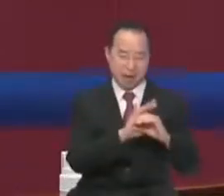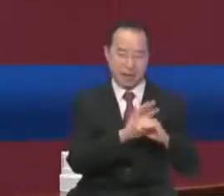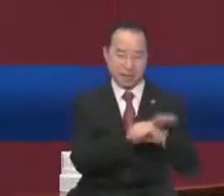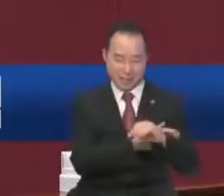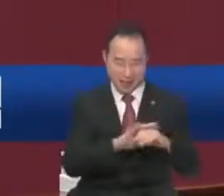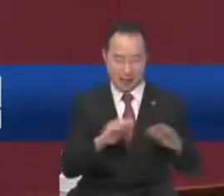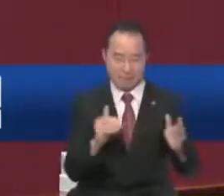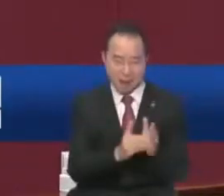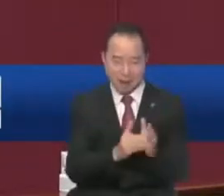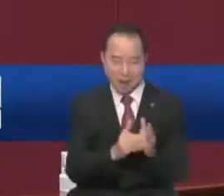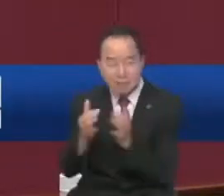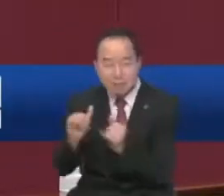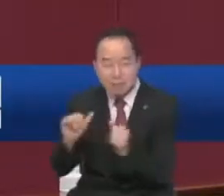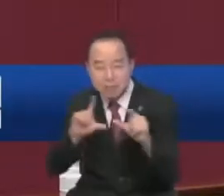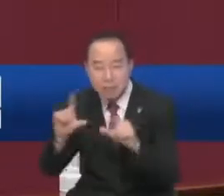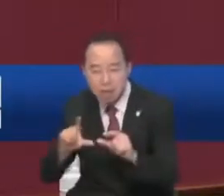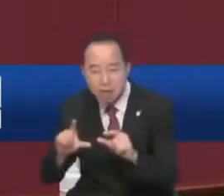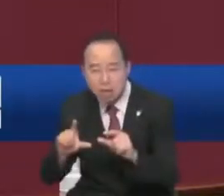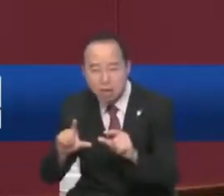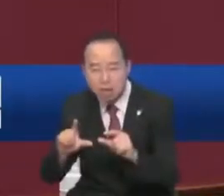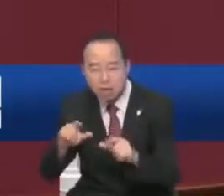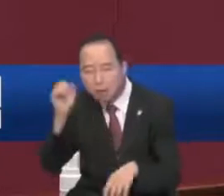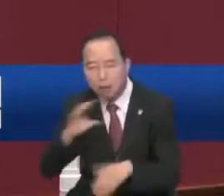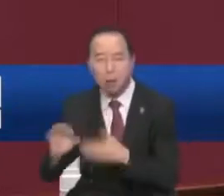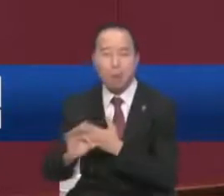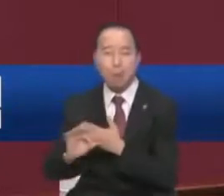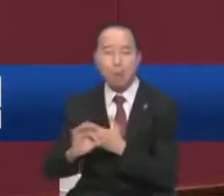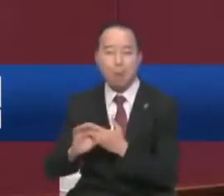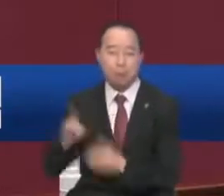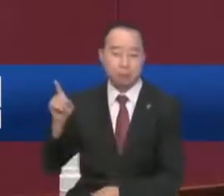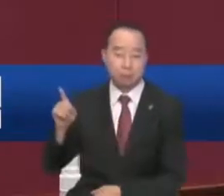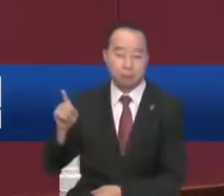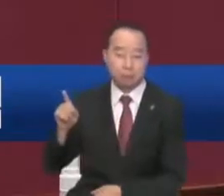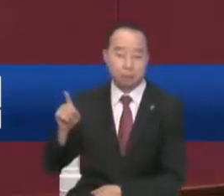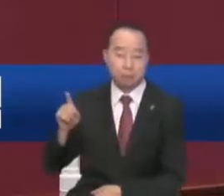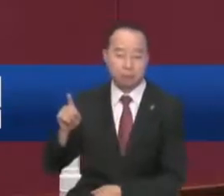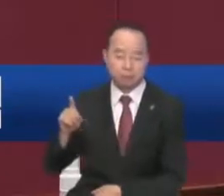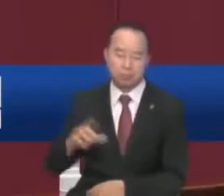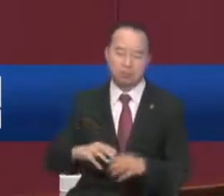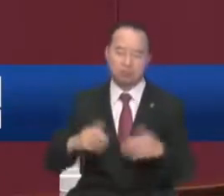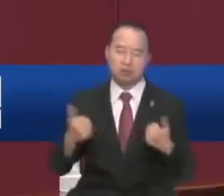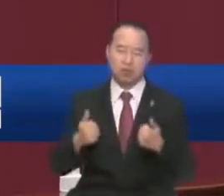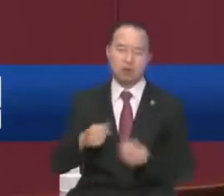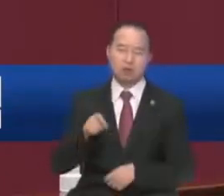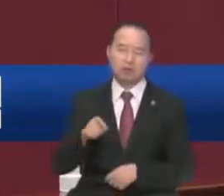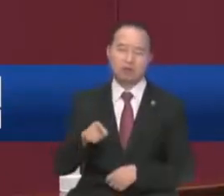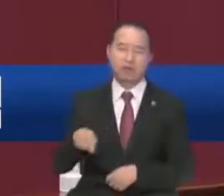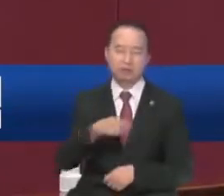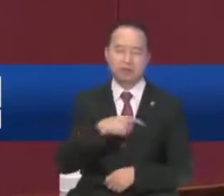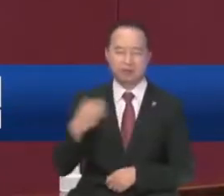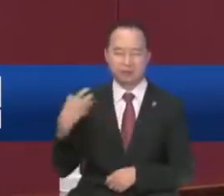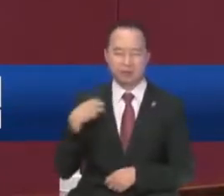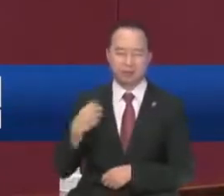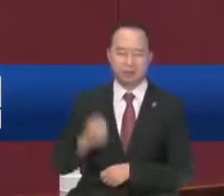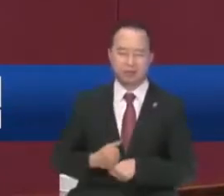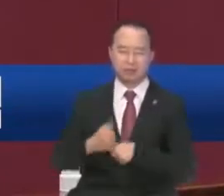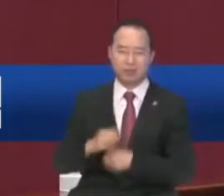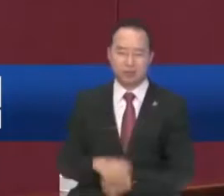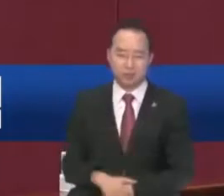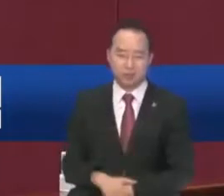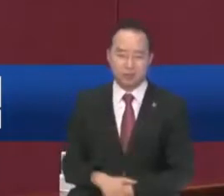민생 대책은 임시 방편적이었습니다. 정치권의 직무유기입니다. 언제까지 선별